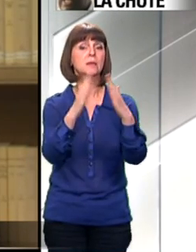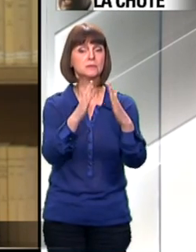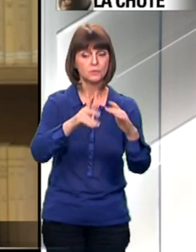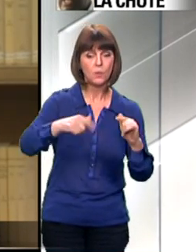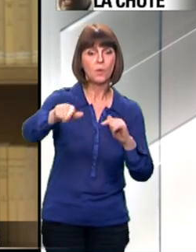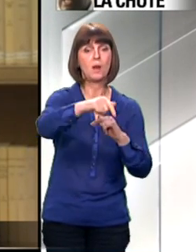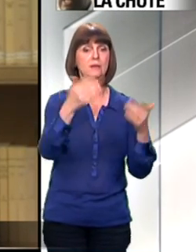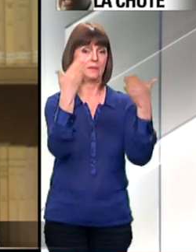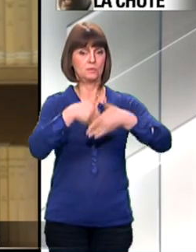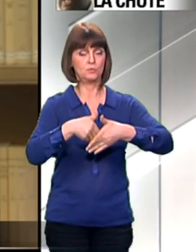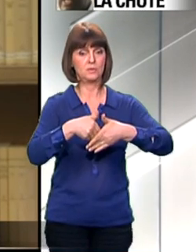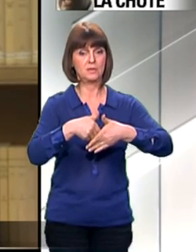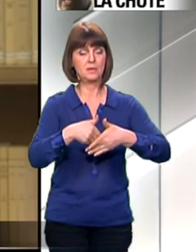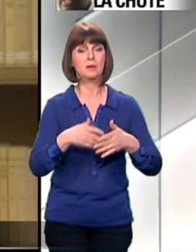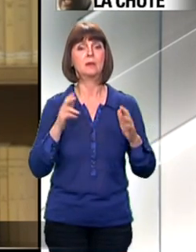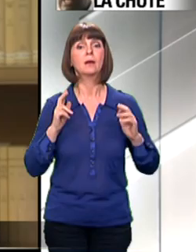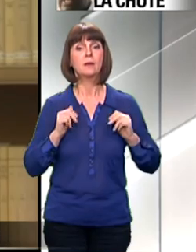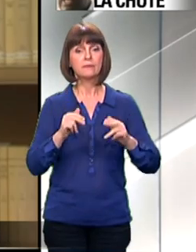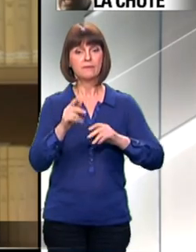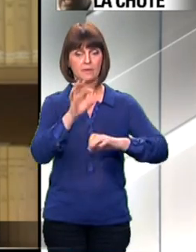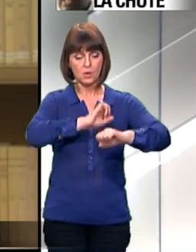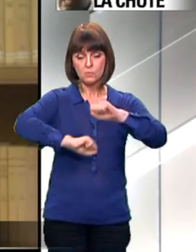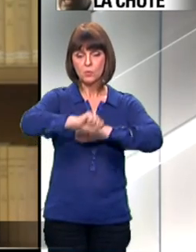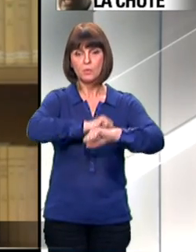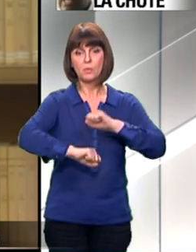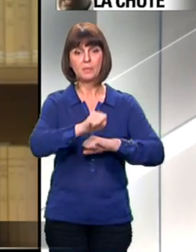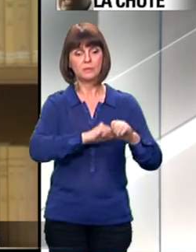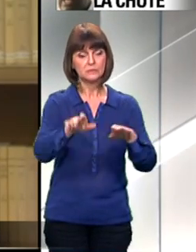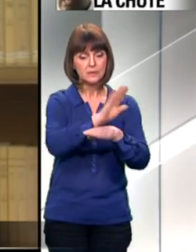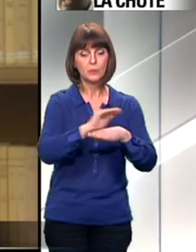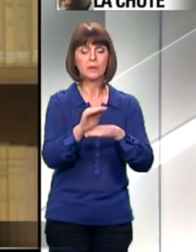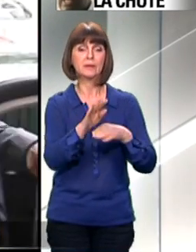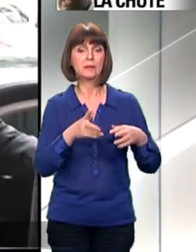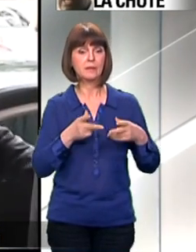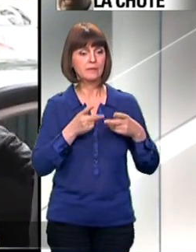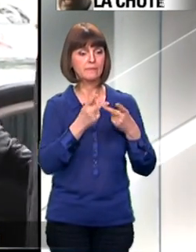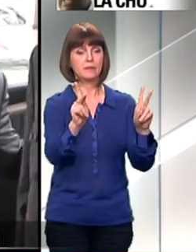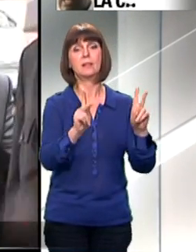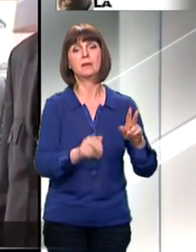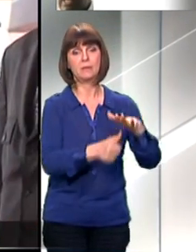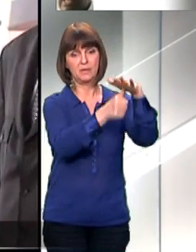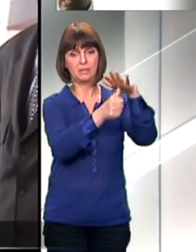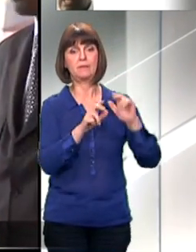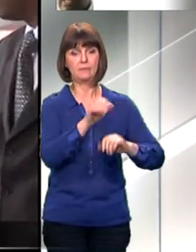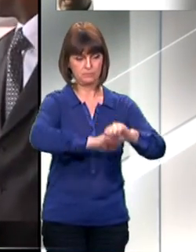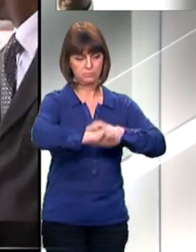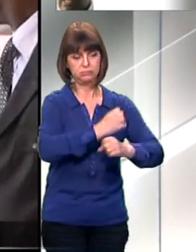nuit. Une opération de sécurisation de la ville d'Abidjan sera menée.